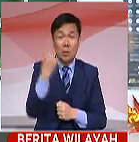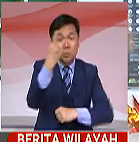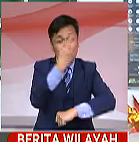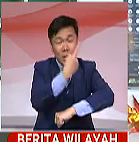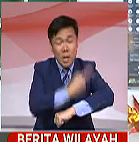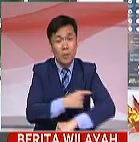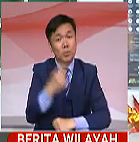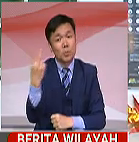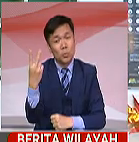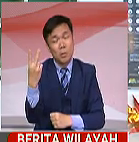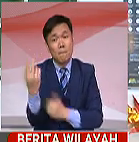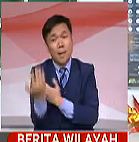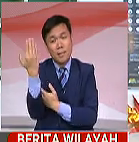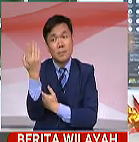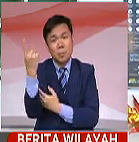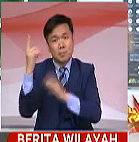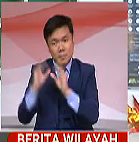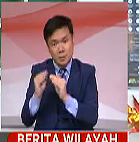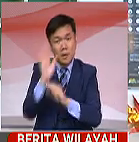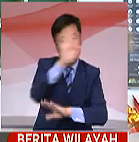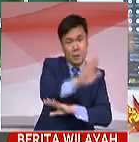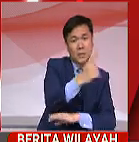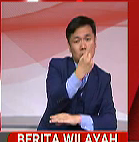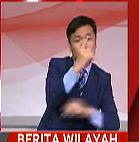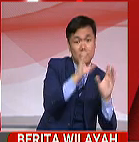day, one in the morning and one in the afternoon.